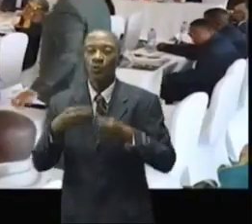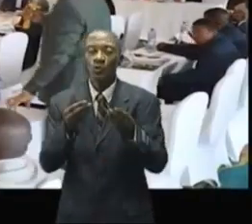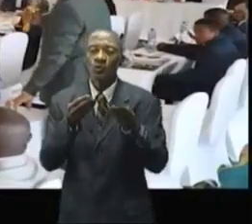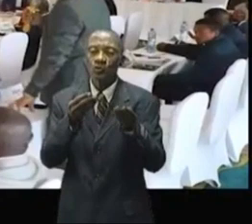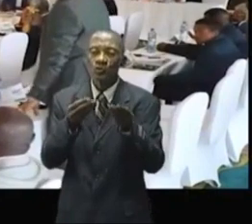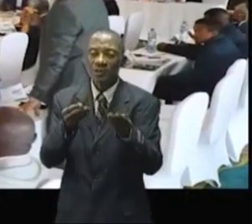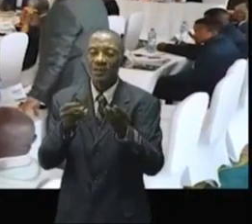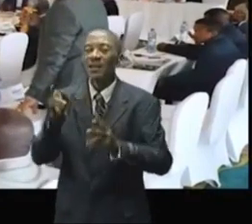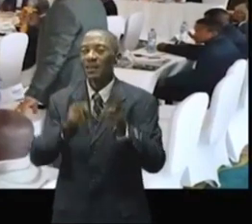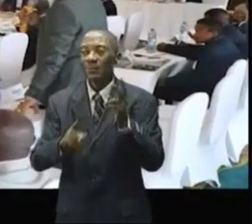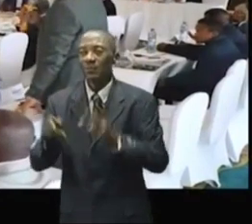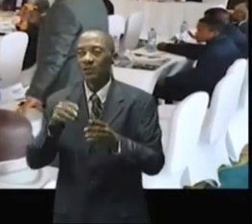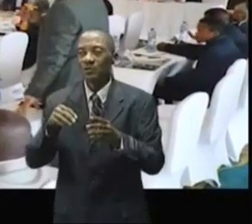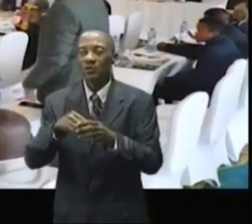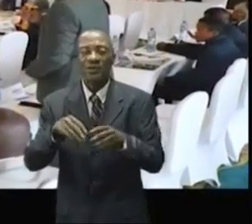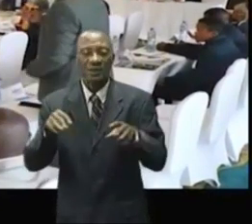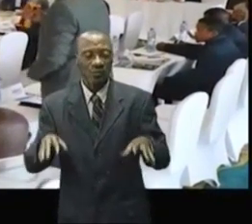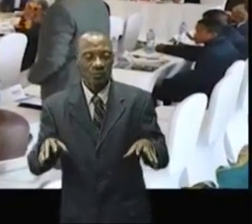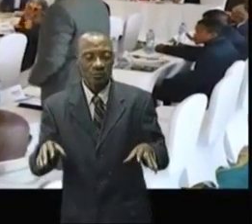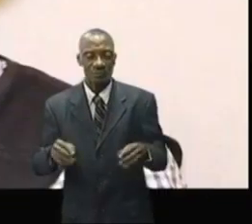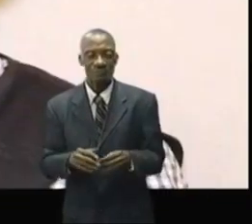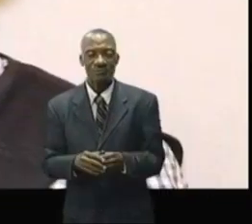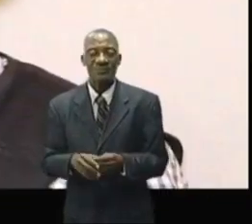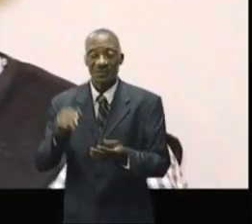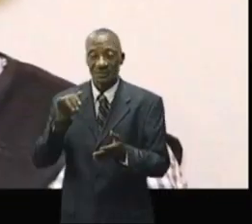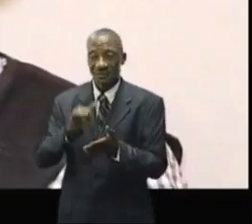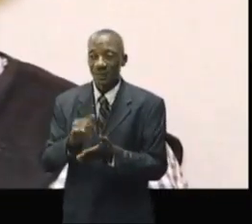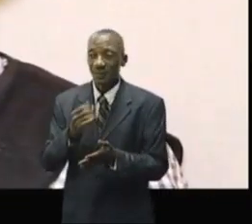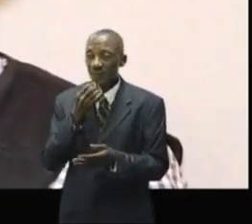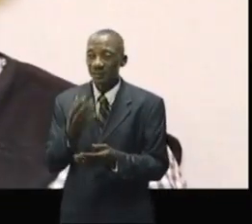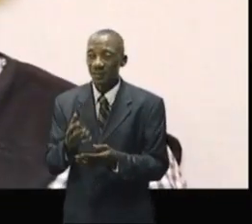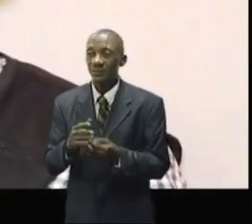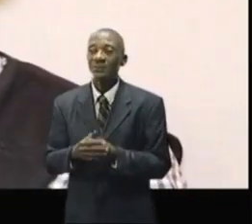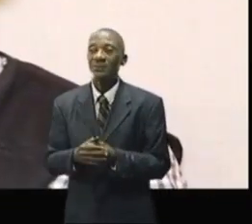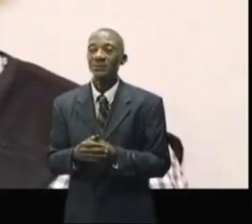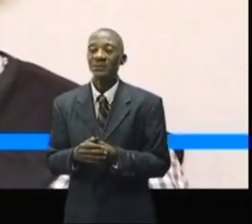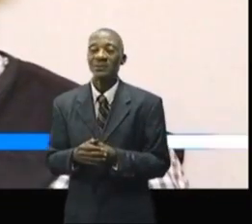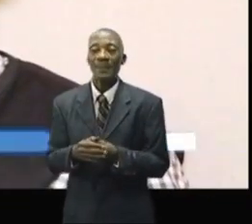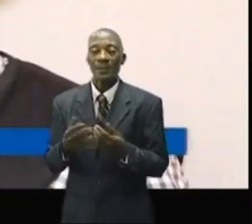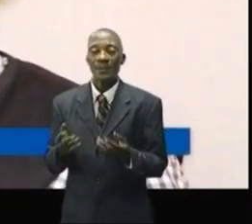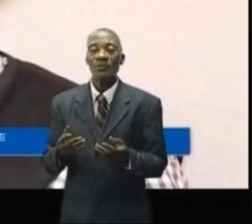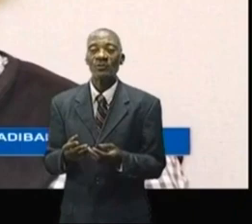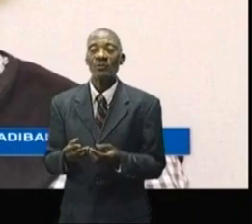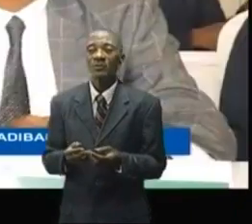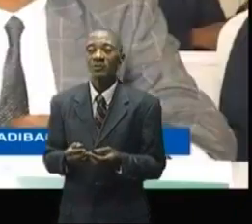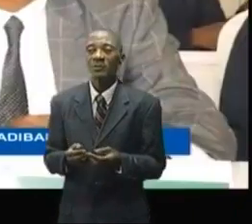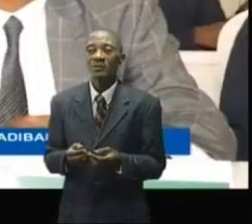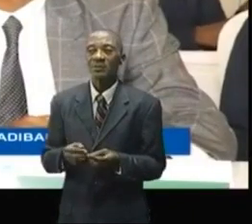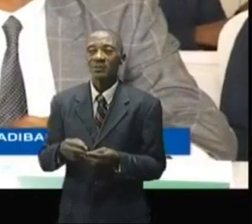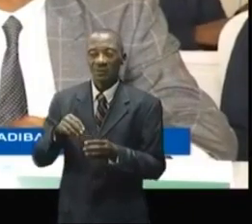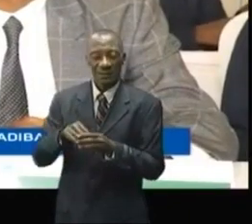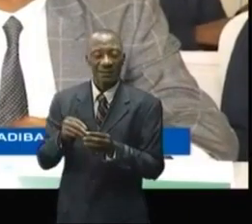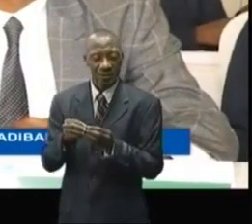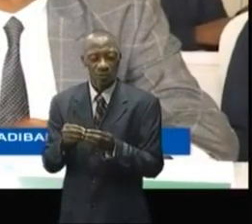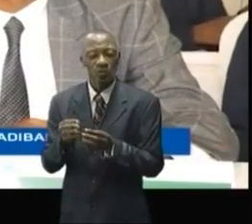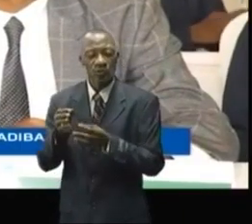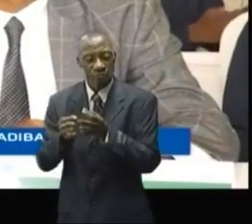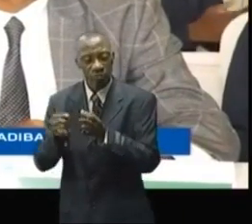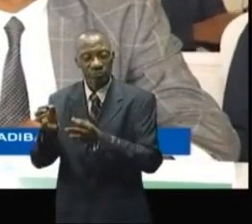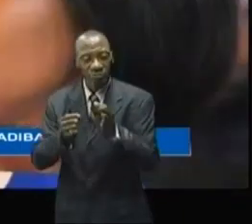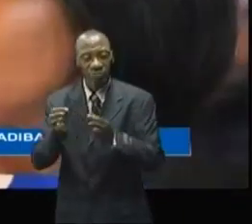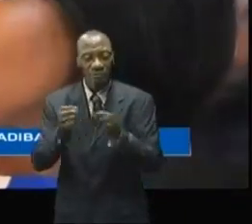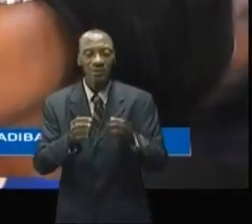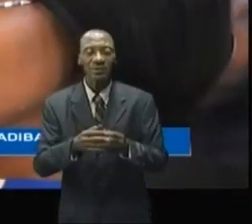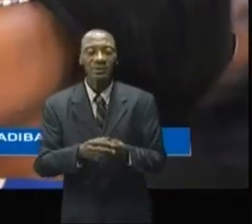Les pratiques innovantes qui ont émergé de ce projet attirent l'attention sur la nécessité de réviser les